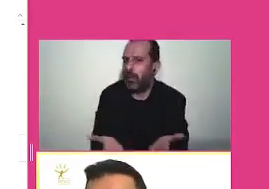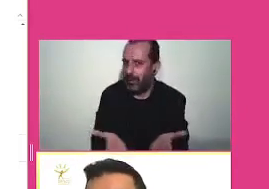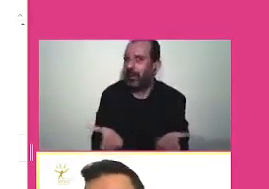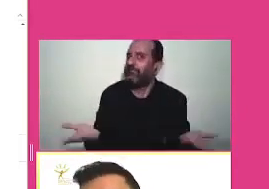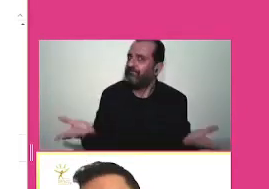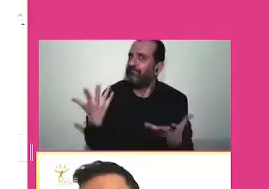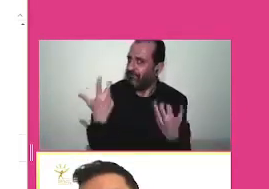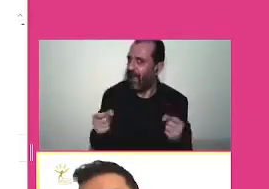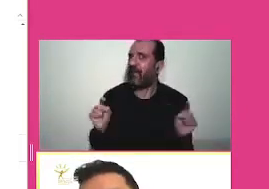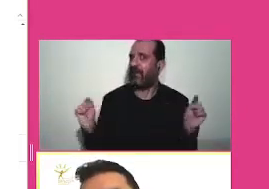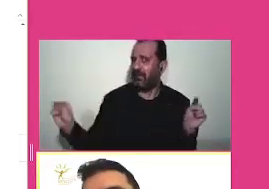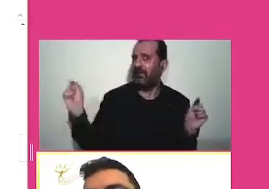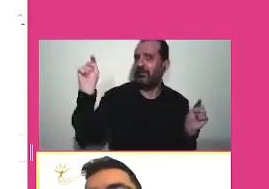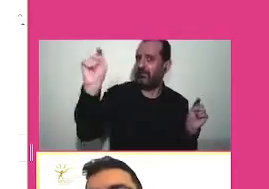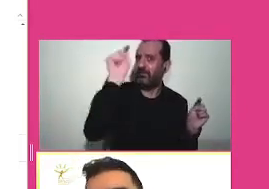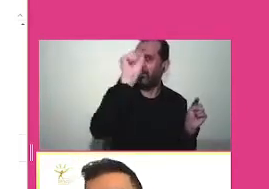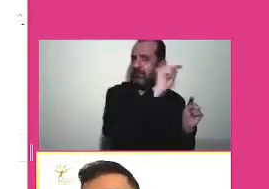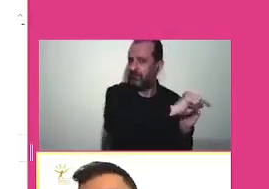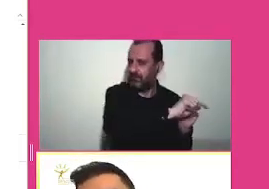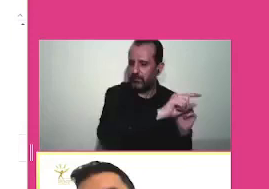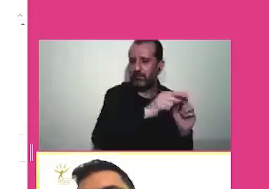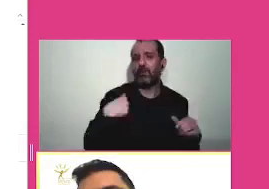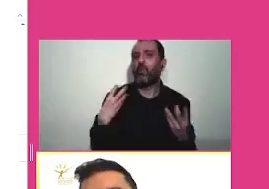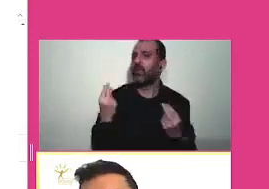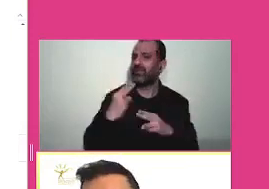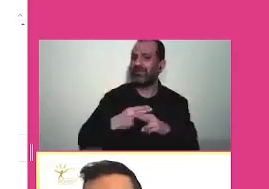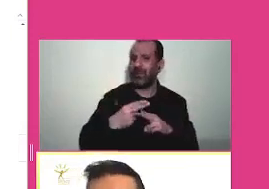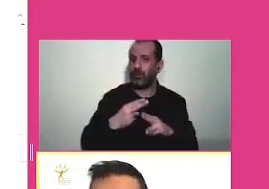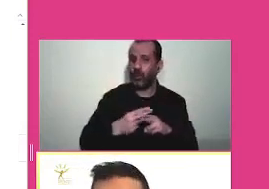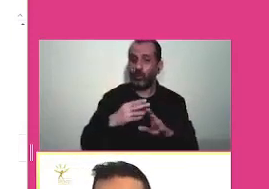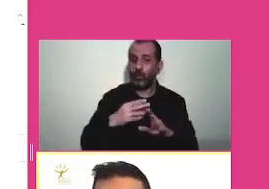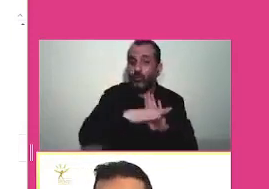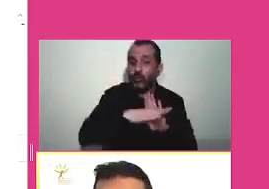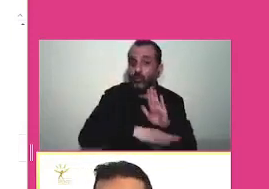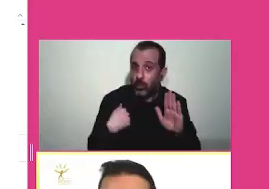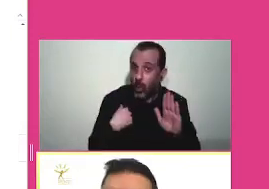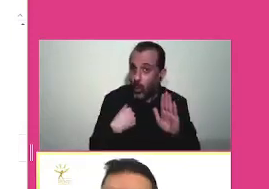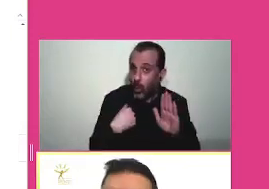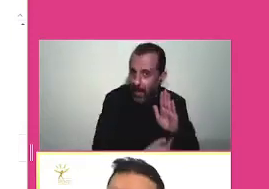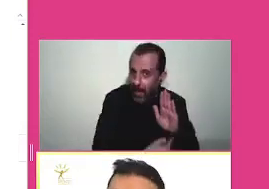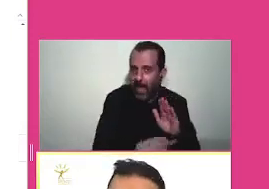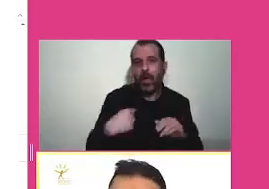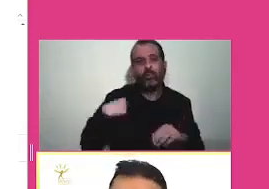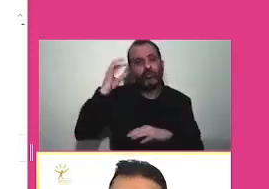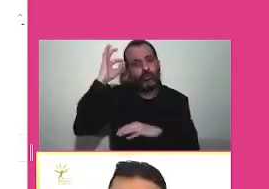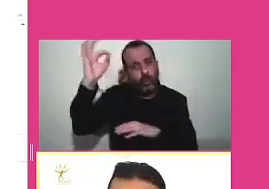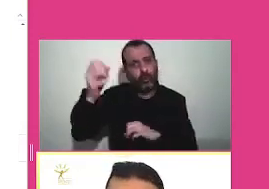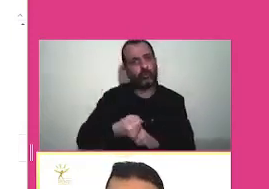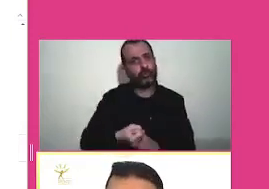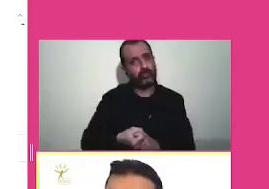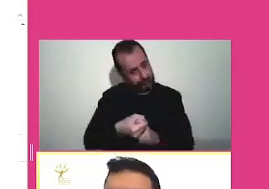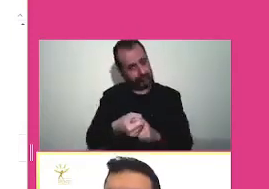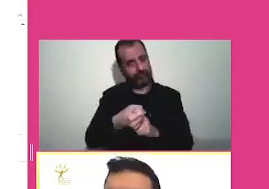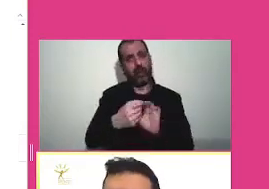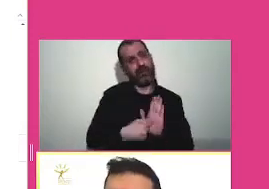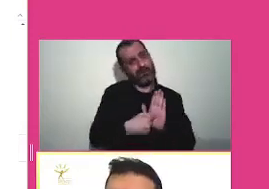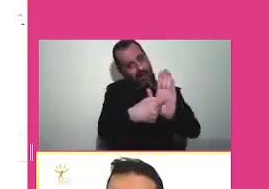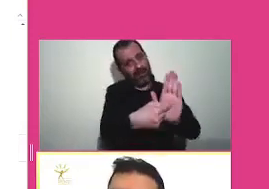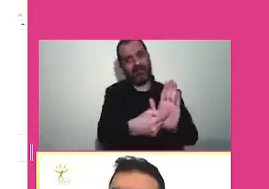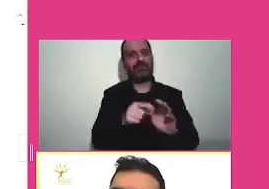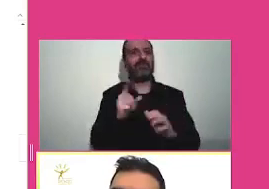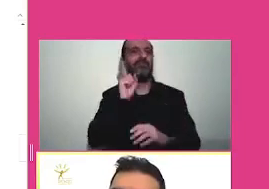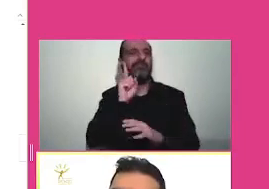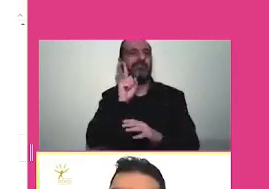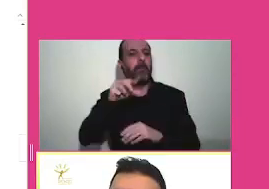σημαντικό μέσα από το πρόγραμμα αυτό η δικιά μας συνεισφορά να αναδείξουμε και αυτές τις ανάγκες και νομίζω είναι κάτι που και μετά η Μαρία θα το